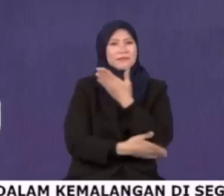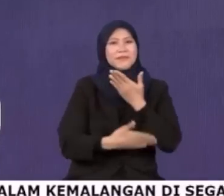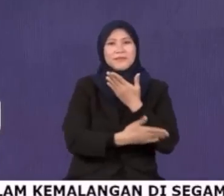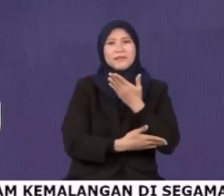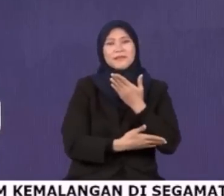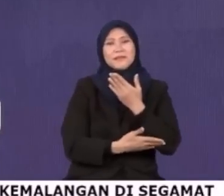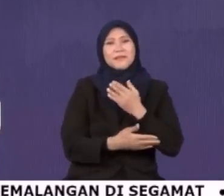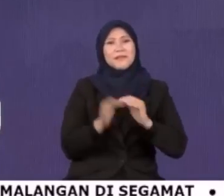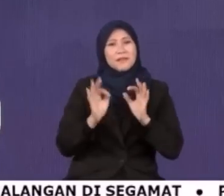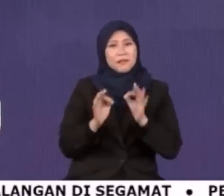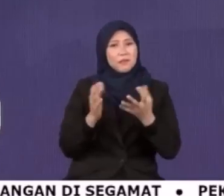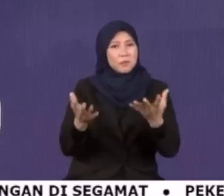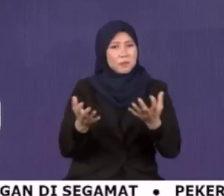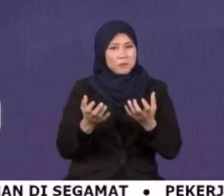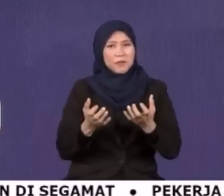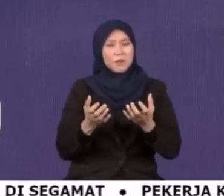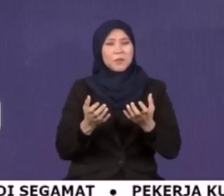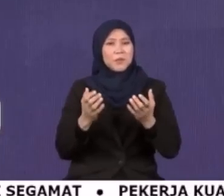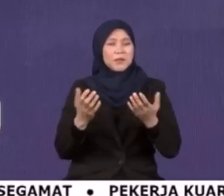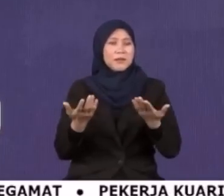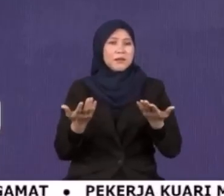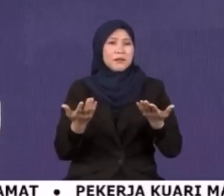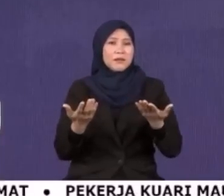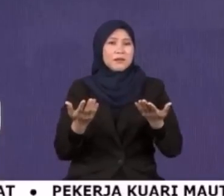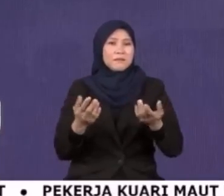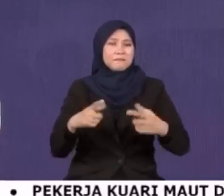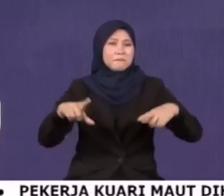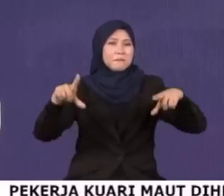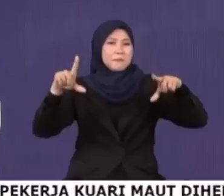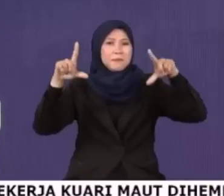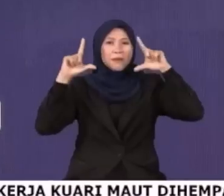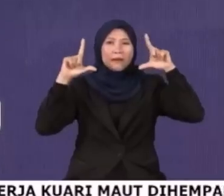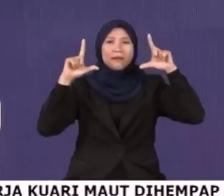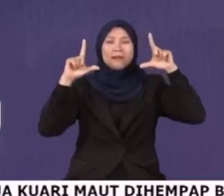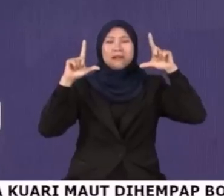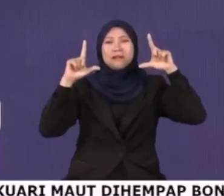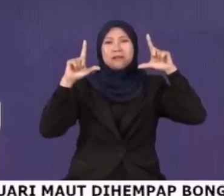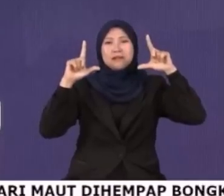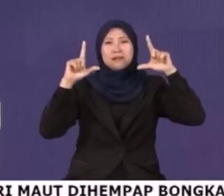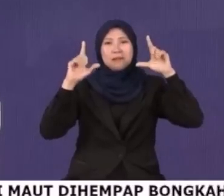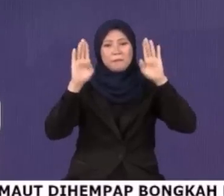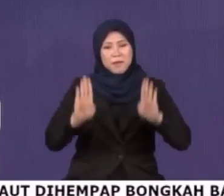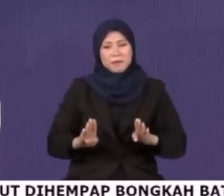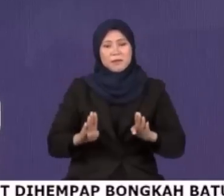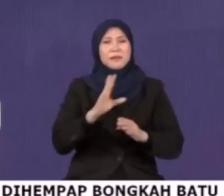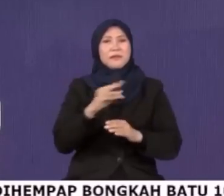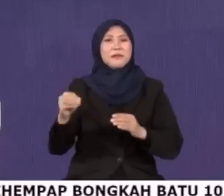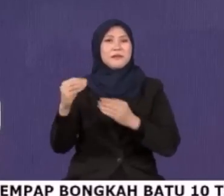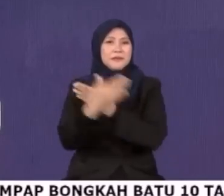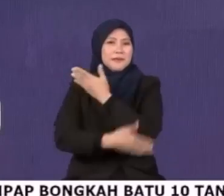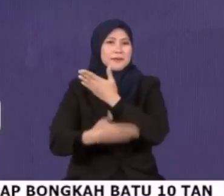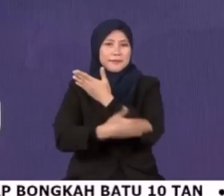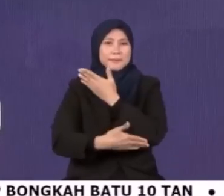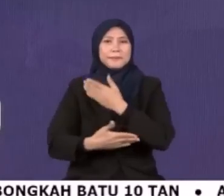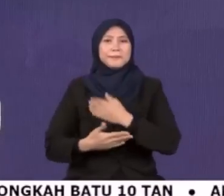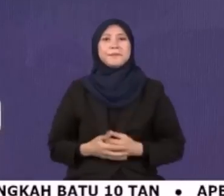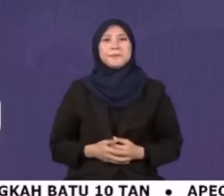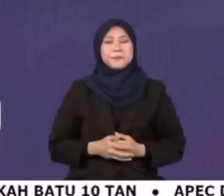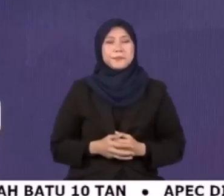sekiranya kita mau angkat derajat dan martabat bangsa dan negara